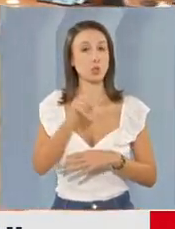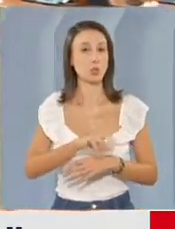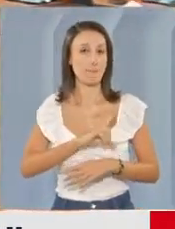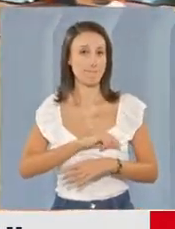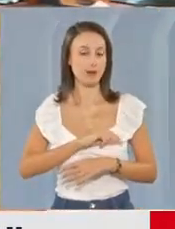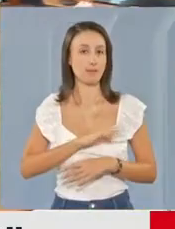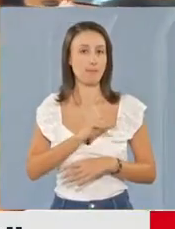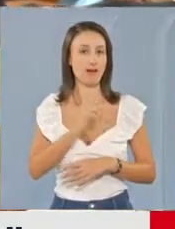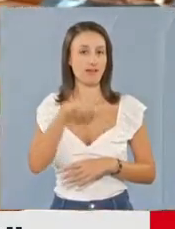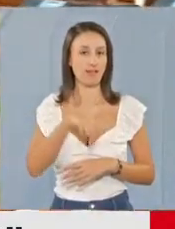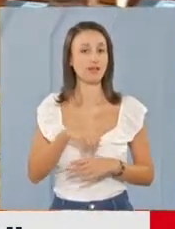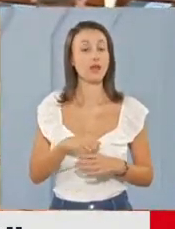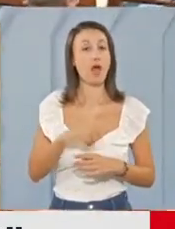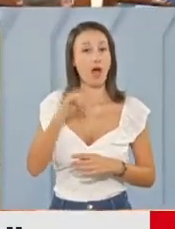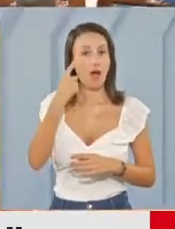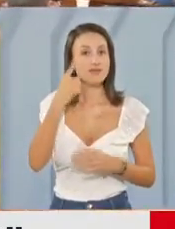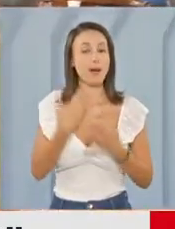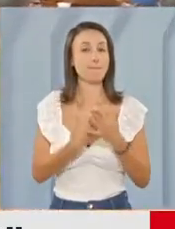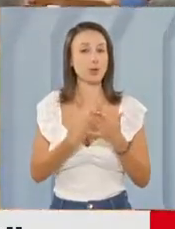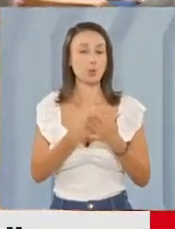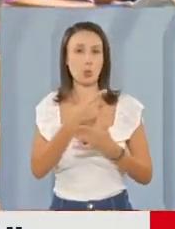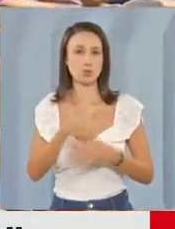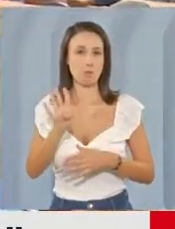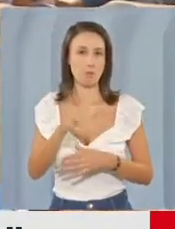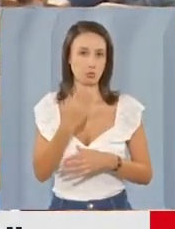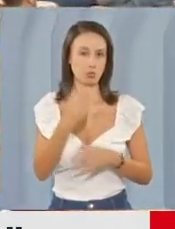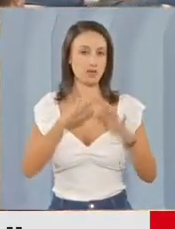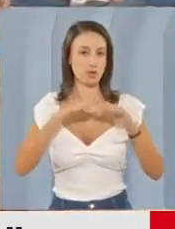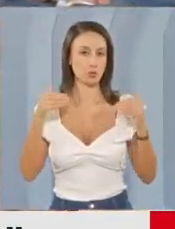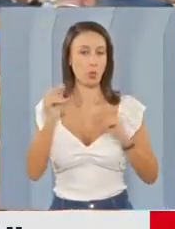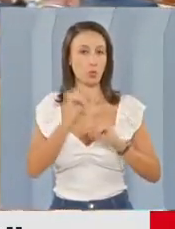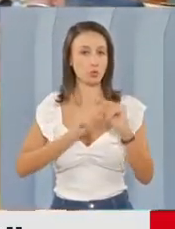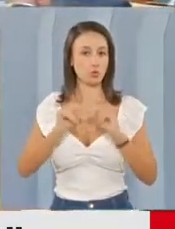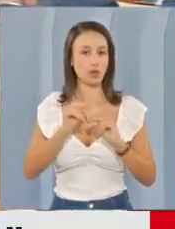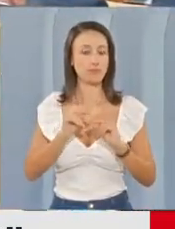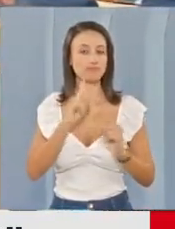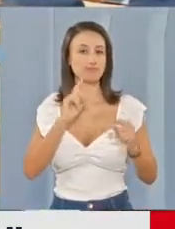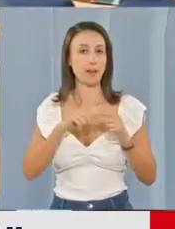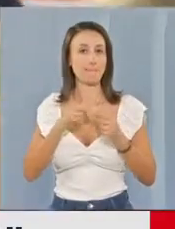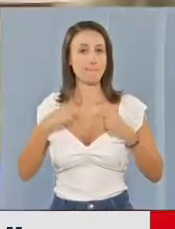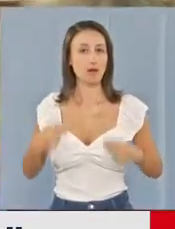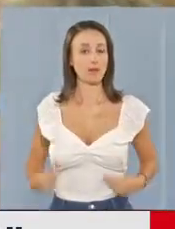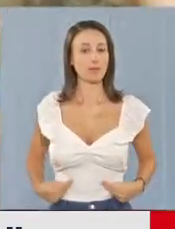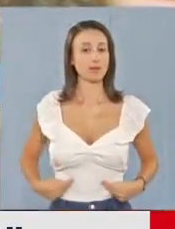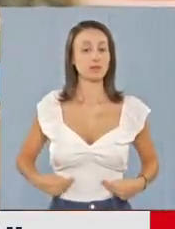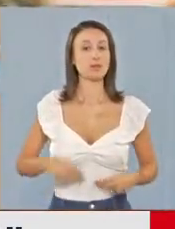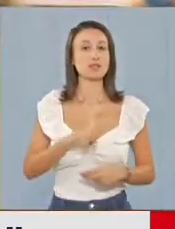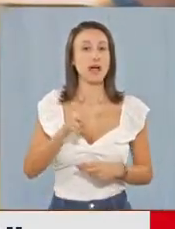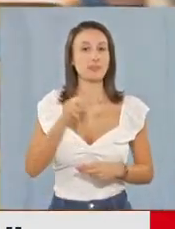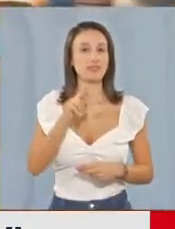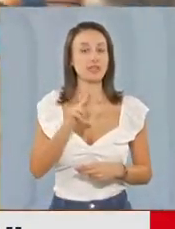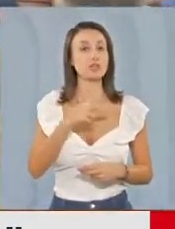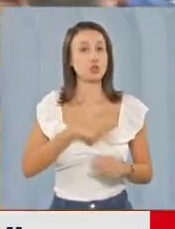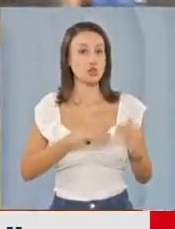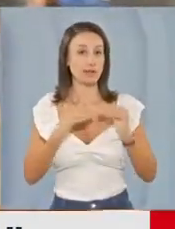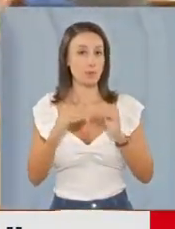în bahrain Asia pentru cea de a 146 adunare a Uniunii interparlamentare este vorba despre Daniel Zamfir de la